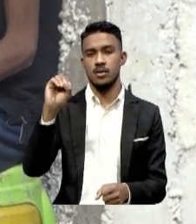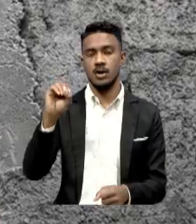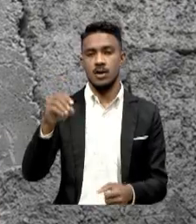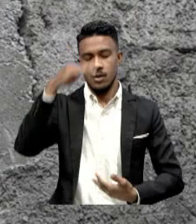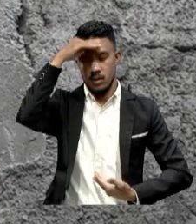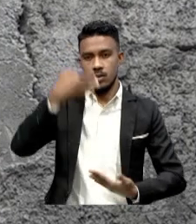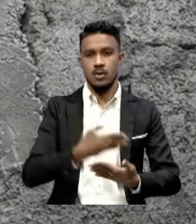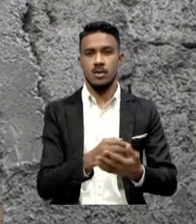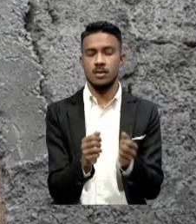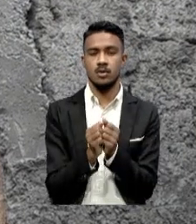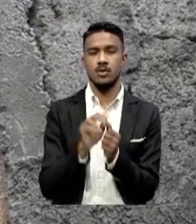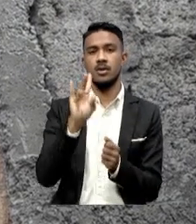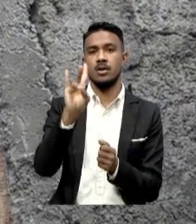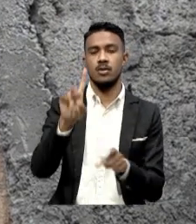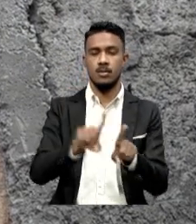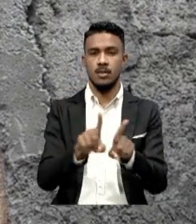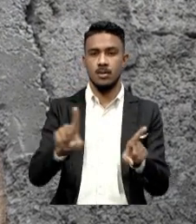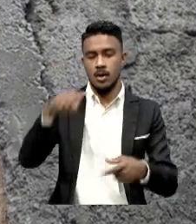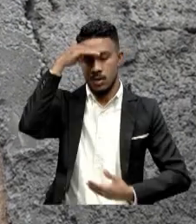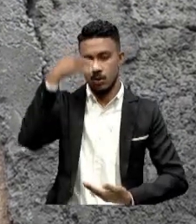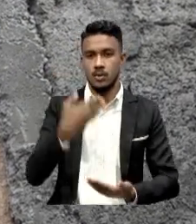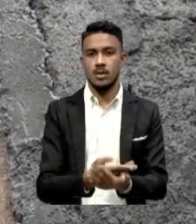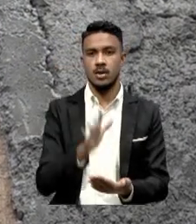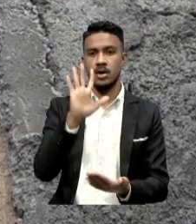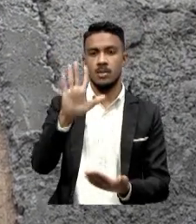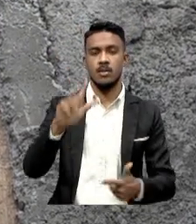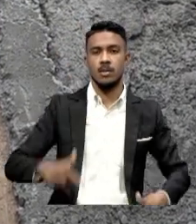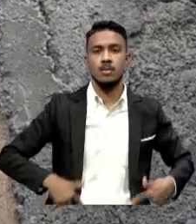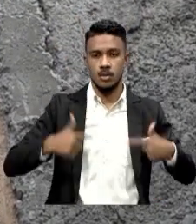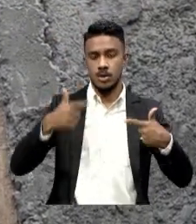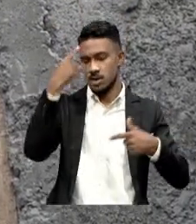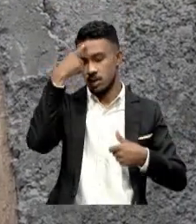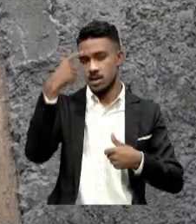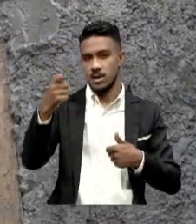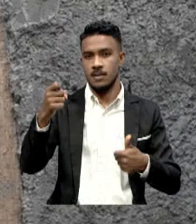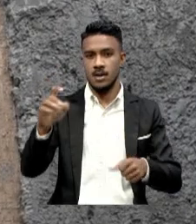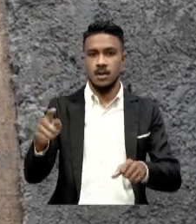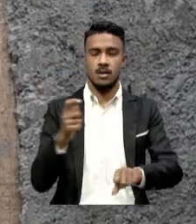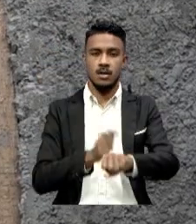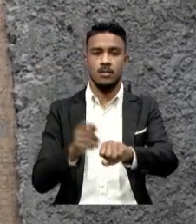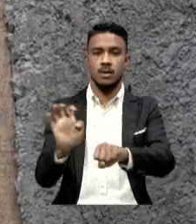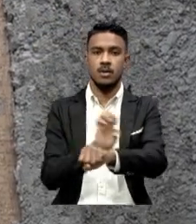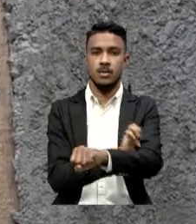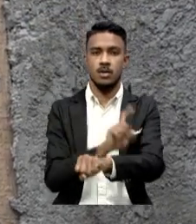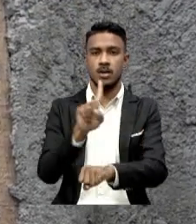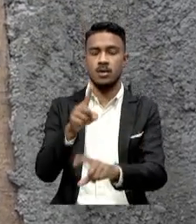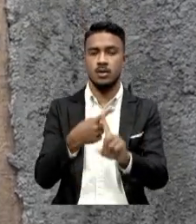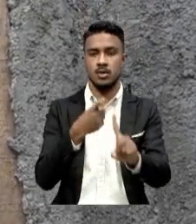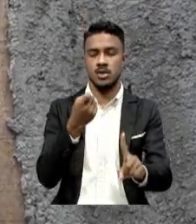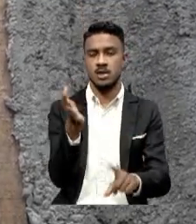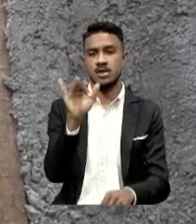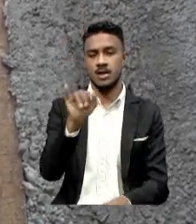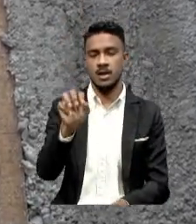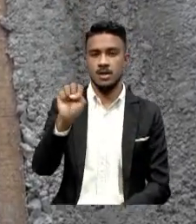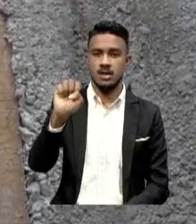hitu, mai be oang nain lima deit mak Moris. Tamba situasaun ekonomika, ida husi sira Sebastião Guzmão